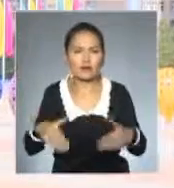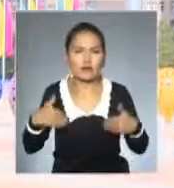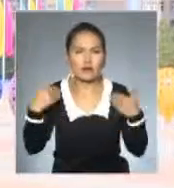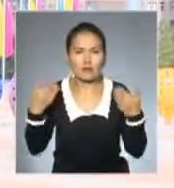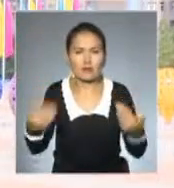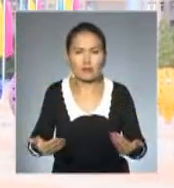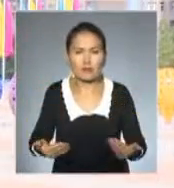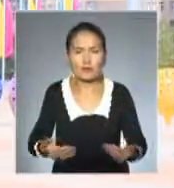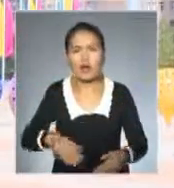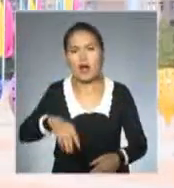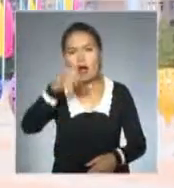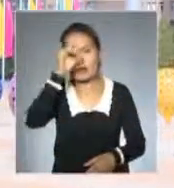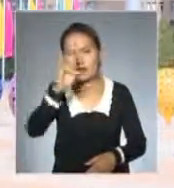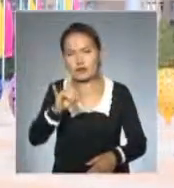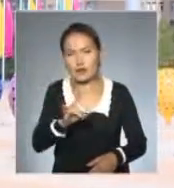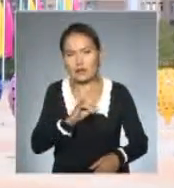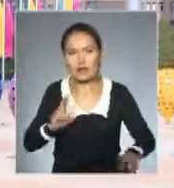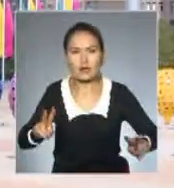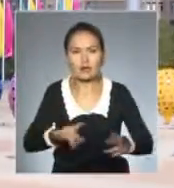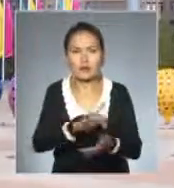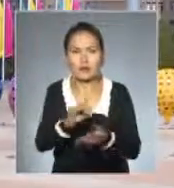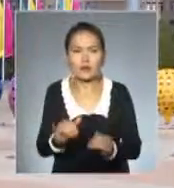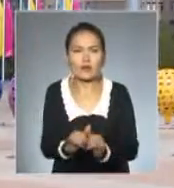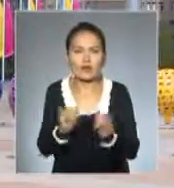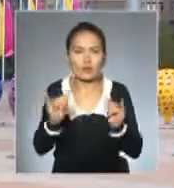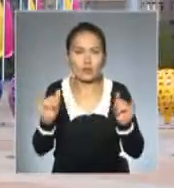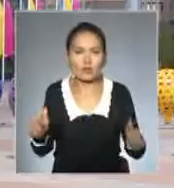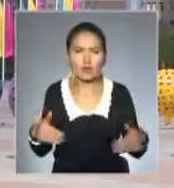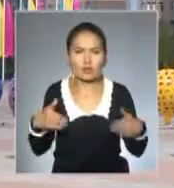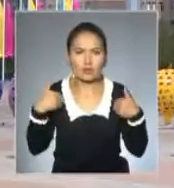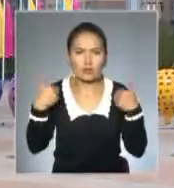Қазақстан өркендей берсін, Астанамыз өркендей берсін,